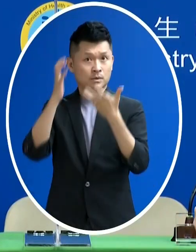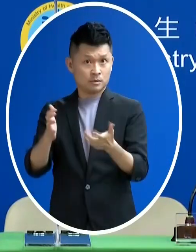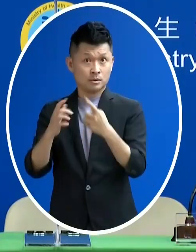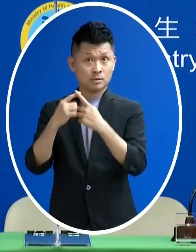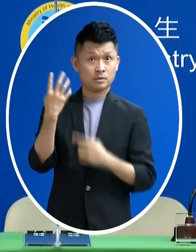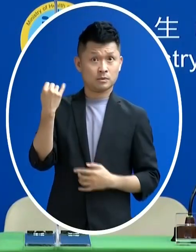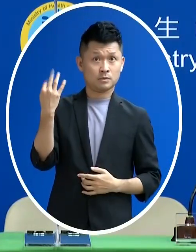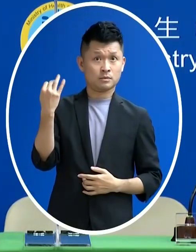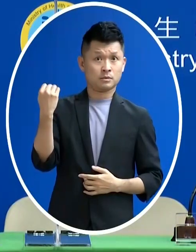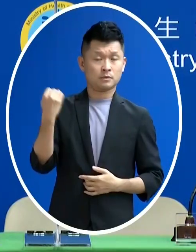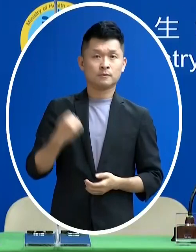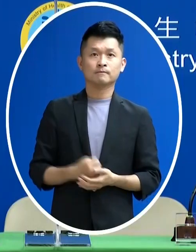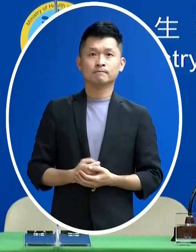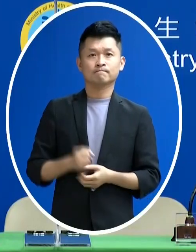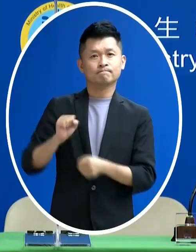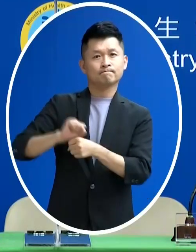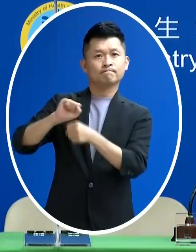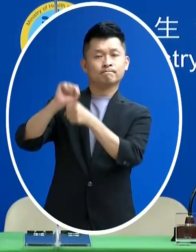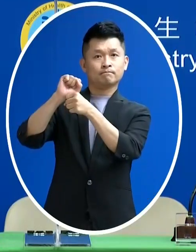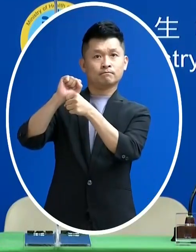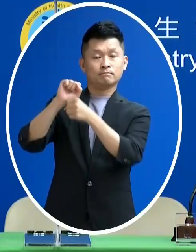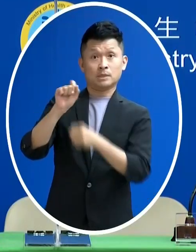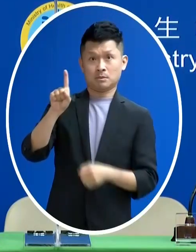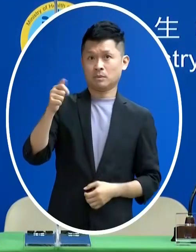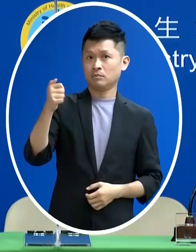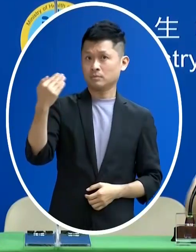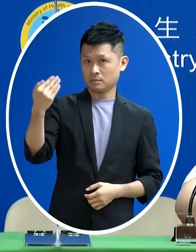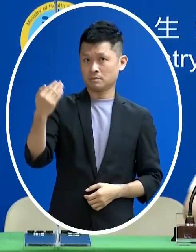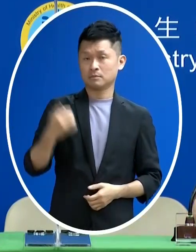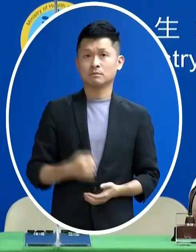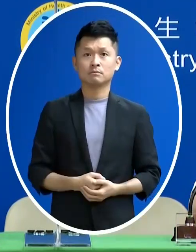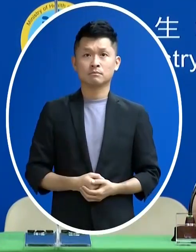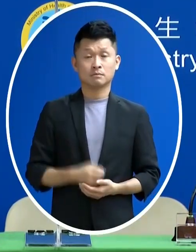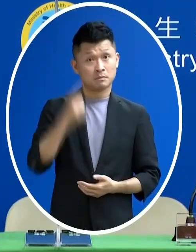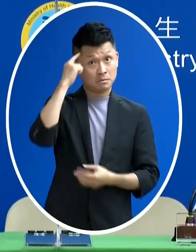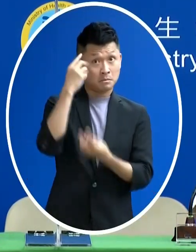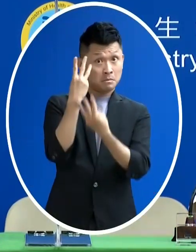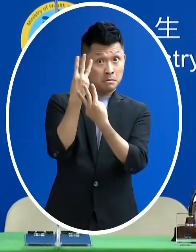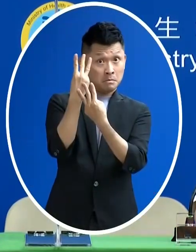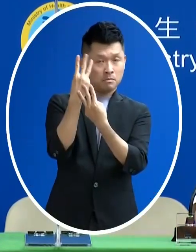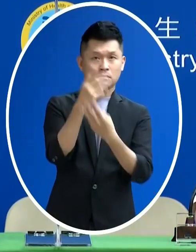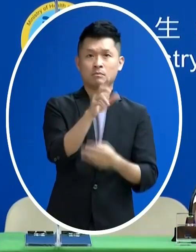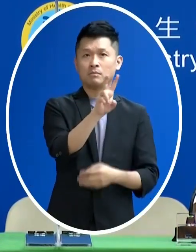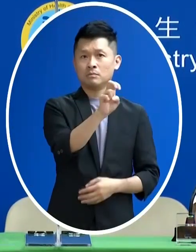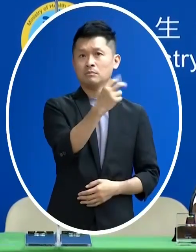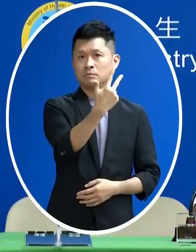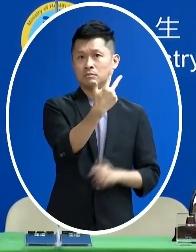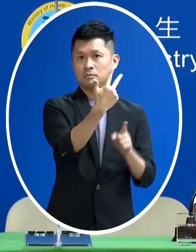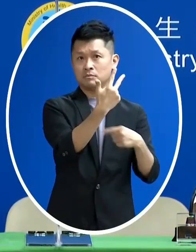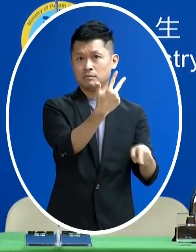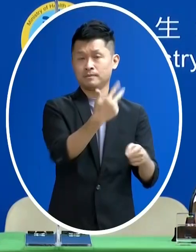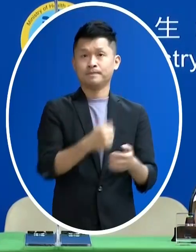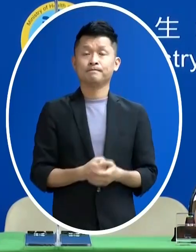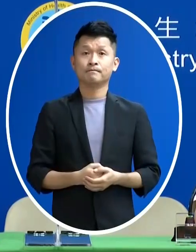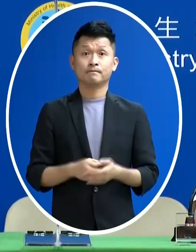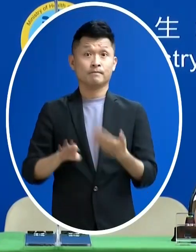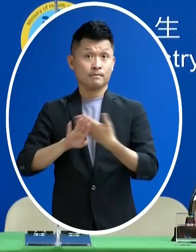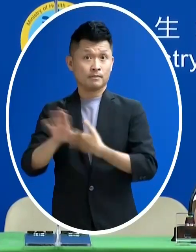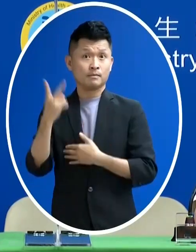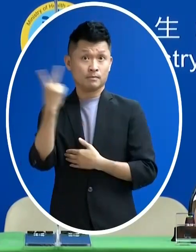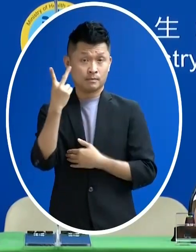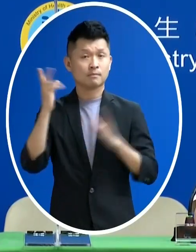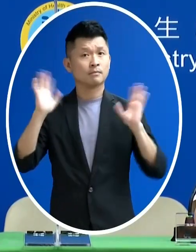的部分，已经来到159位，其中脑炎是占27例。那今天另外有2例